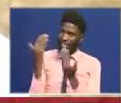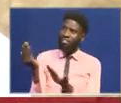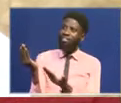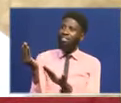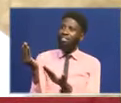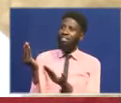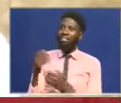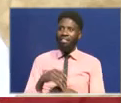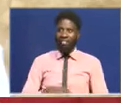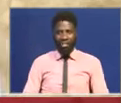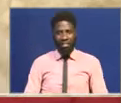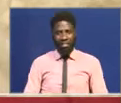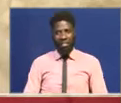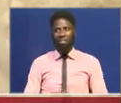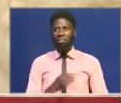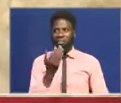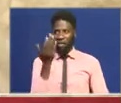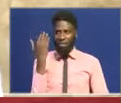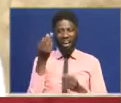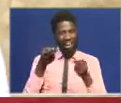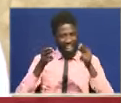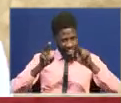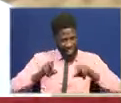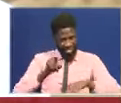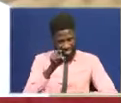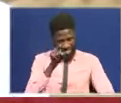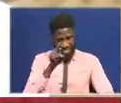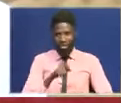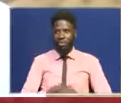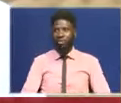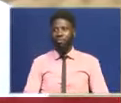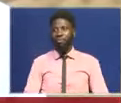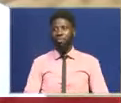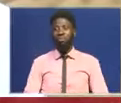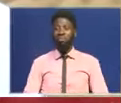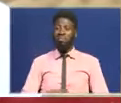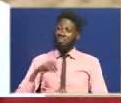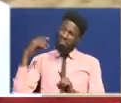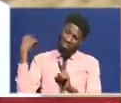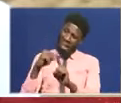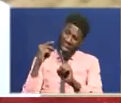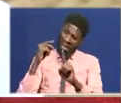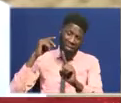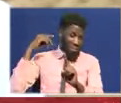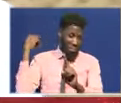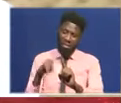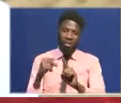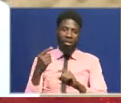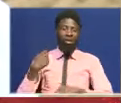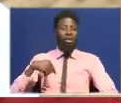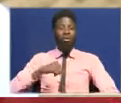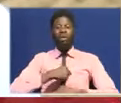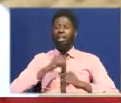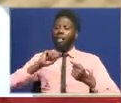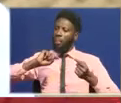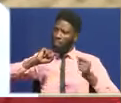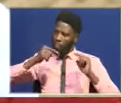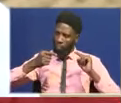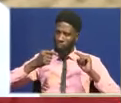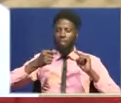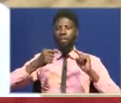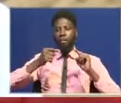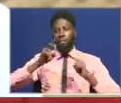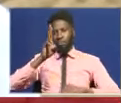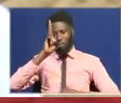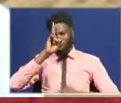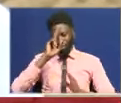alama yenye ni tukio ambayo litokele siku ile. Tulipigwa na tukaumia. Na statement zikachukuliwa,